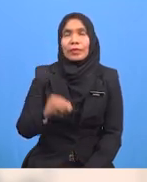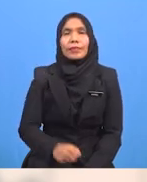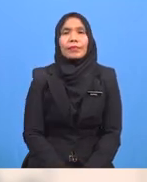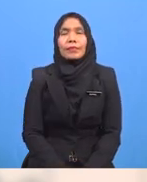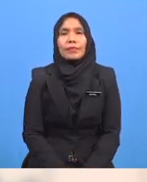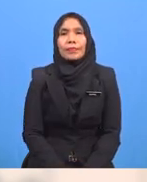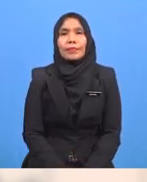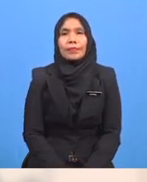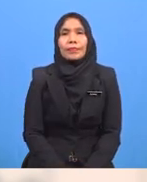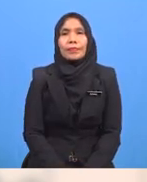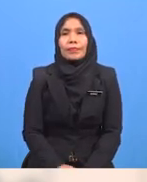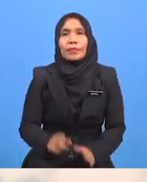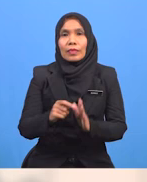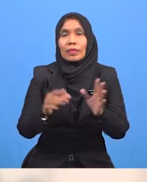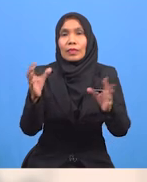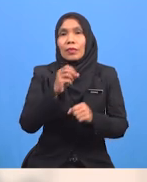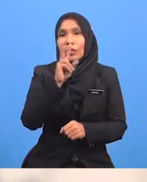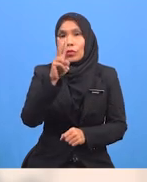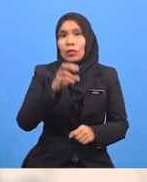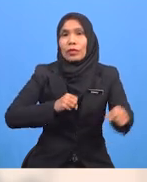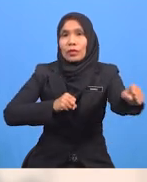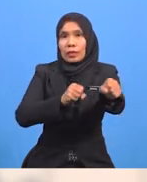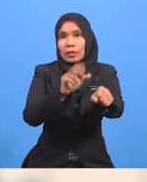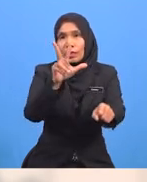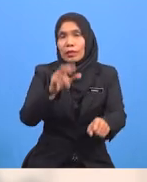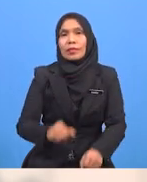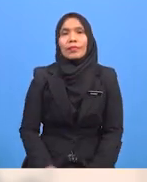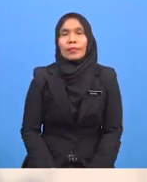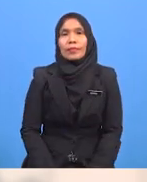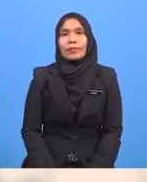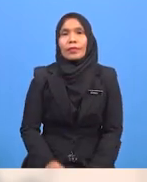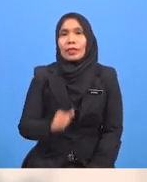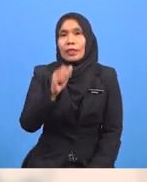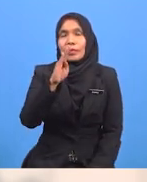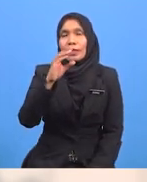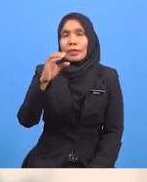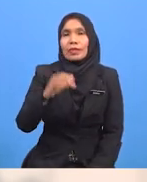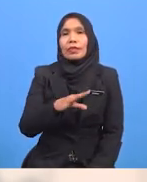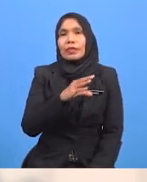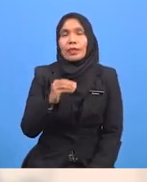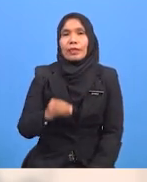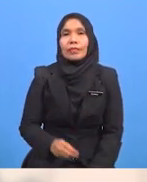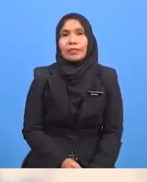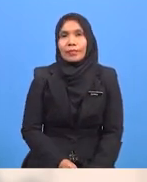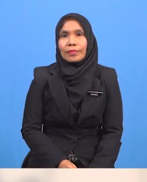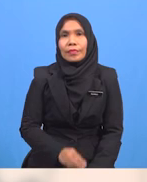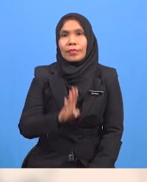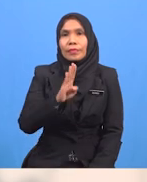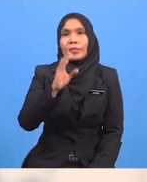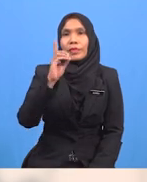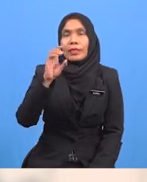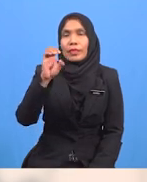terdapat dua segitiga yaitu segitiga ABC dan segitiga